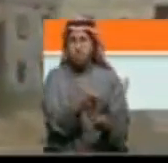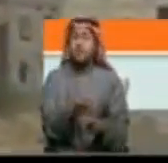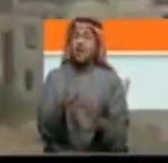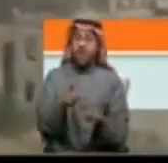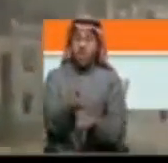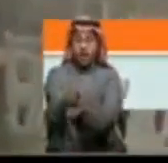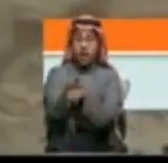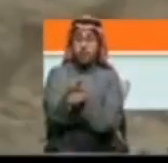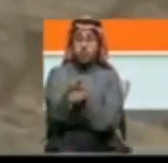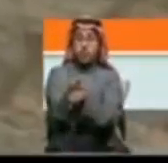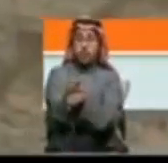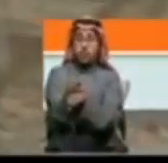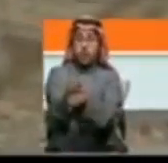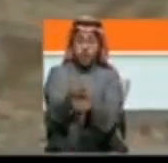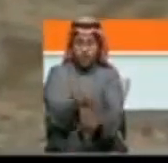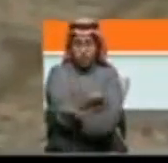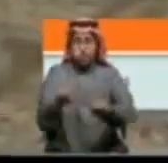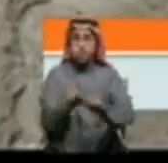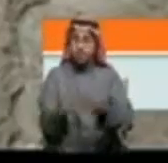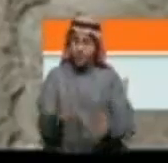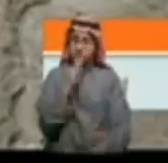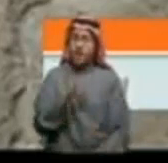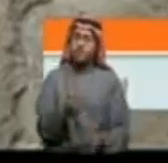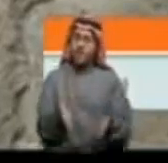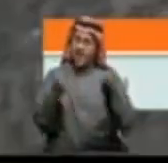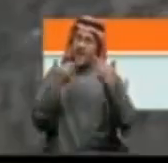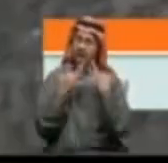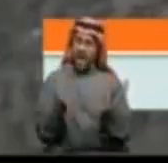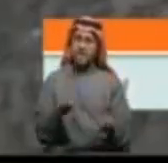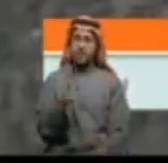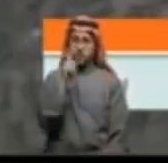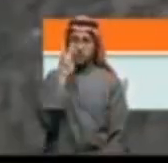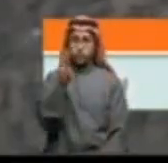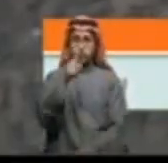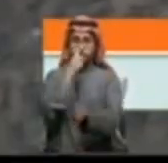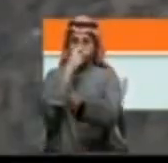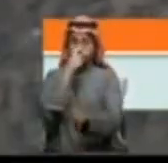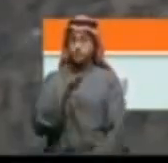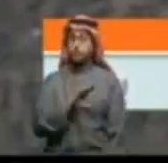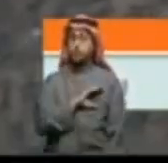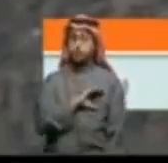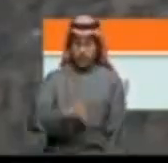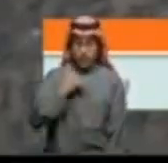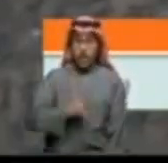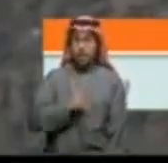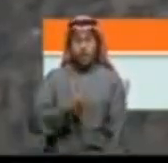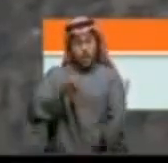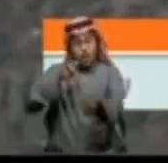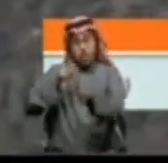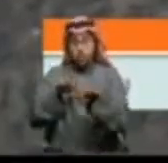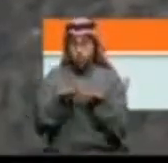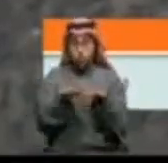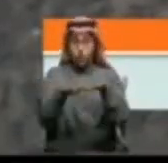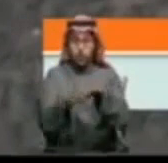تدمير آليات عسكرية في ذات المنطقة. وعلى صعيد متصل، شنت قوات الجيش الوطني هجوما مباغتا